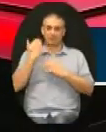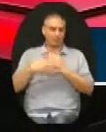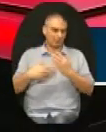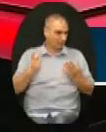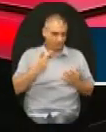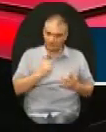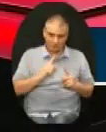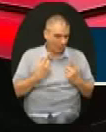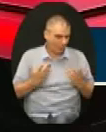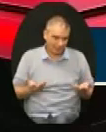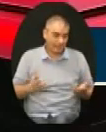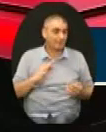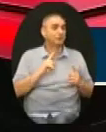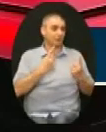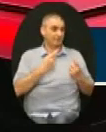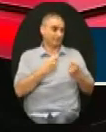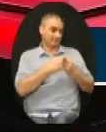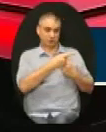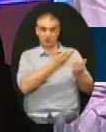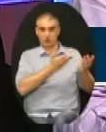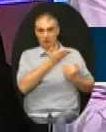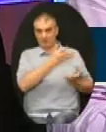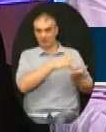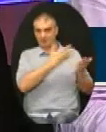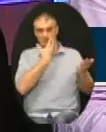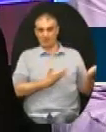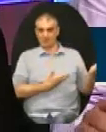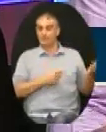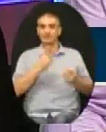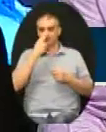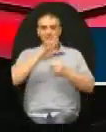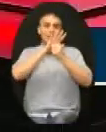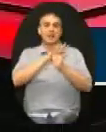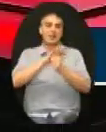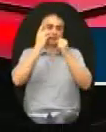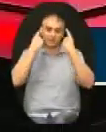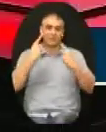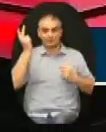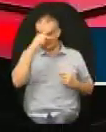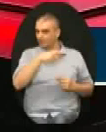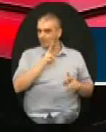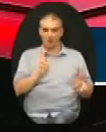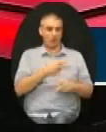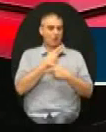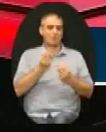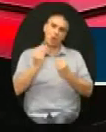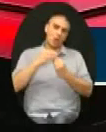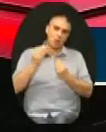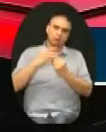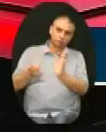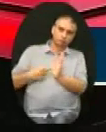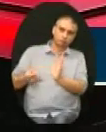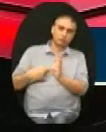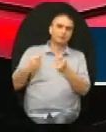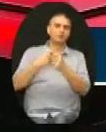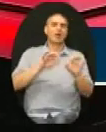זה כמובן לא קרה. מה שקרה, וזה מתקשר לאורח שיושב כאן לידינו, זה ניסיון ללחוץ על החרדים, להבין שהם לא יכולים עוד ועוד לדרוש